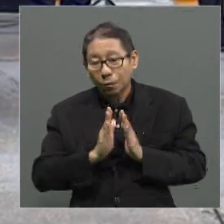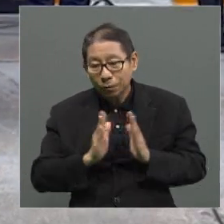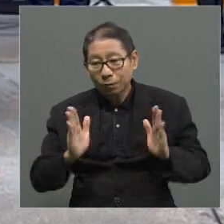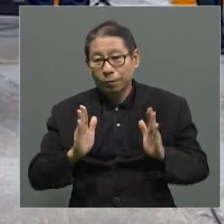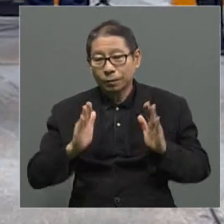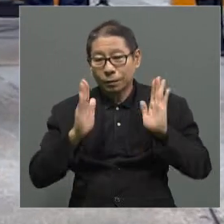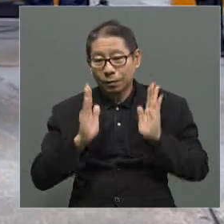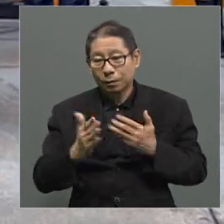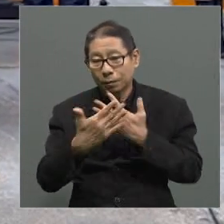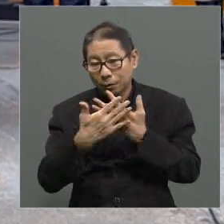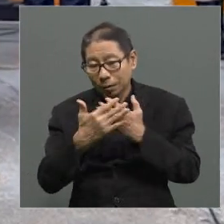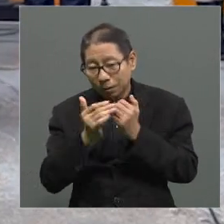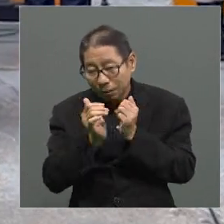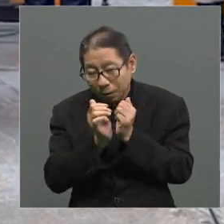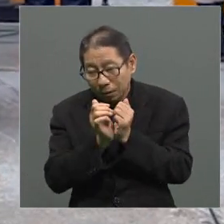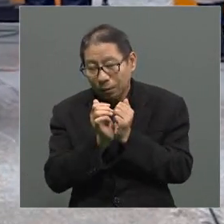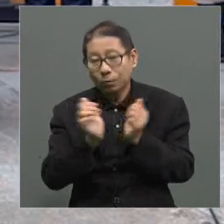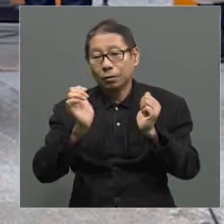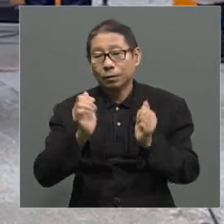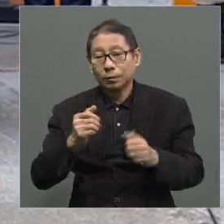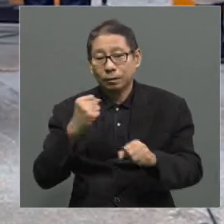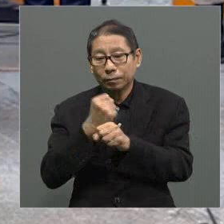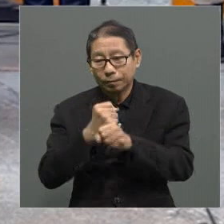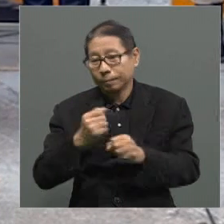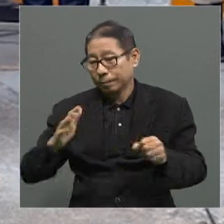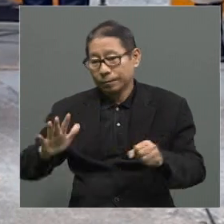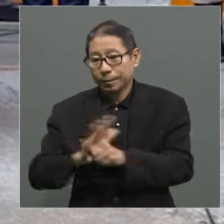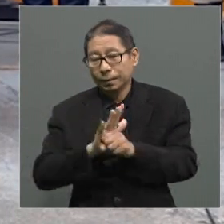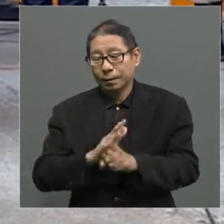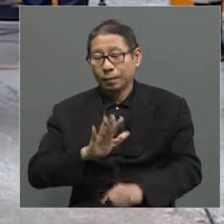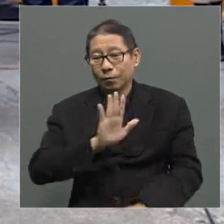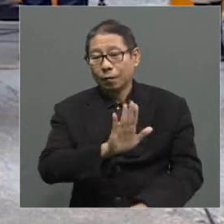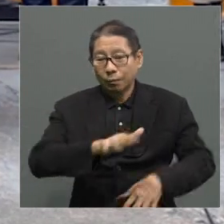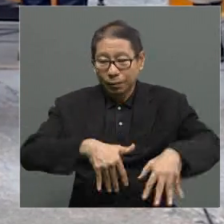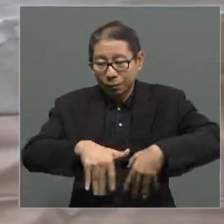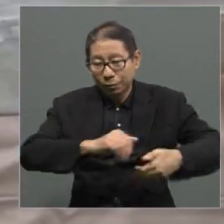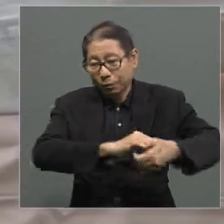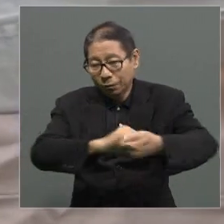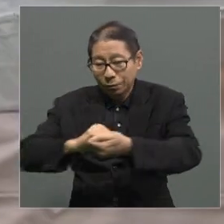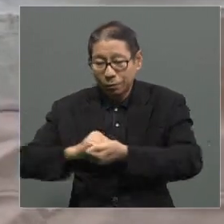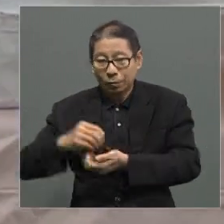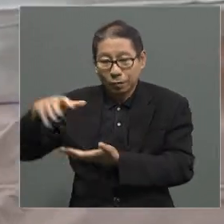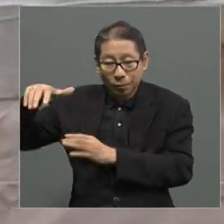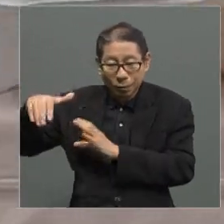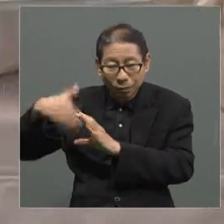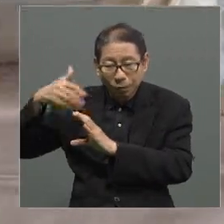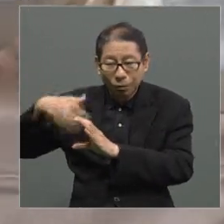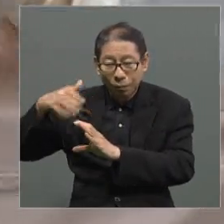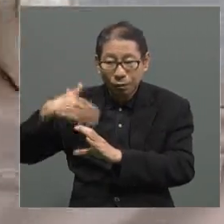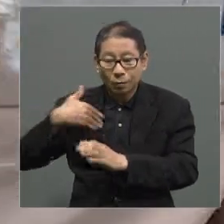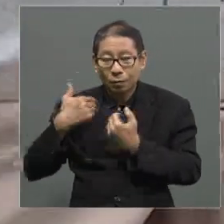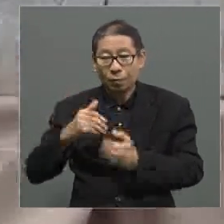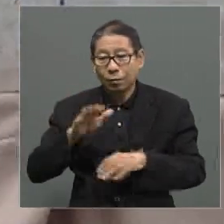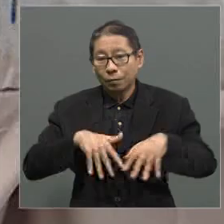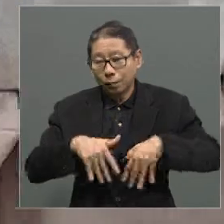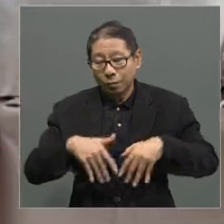เจ้าหน้าที่ที่ปฏิบัติงานอย่างเต็มกำลังนะคะแล้วก็ฝากถึงประชาชนขอให้ร่วมแจ้งเบาะแสให้กับเจ้าหน้าที่ด้วยแล้วก็ไม่ต้อง